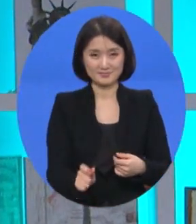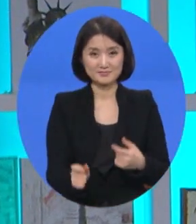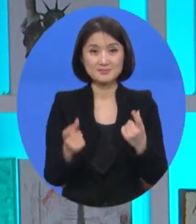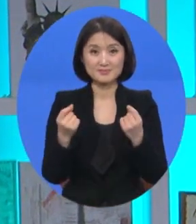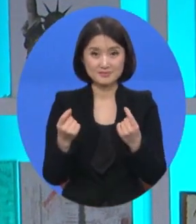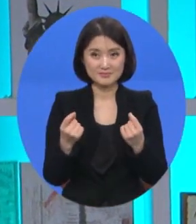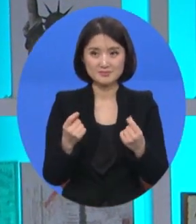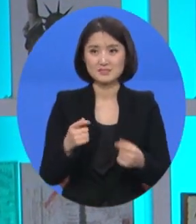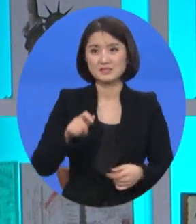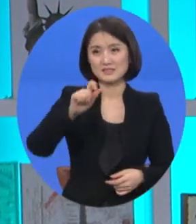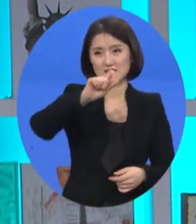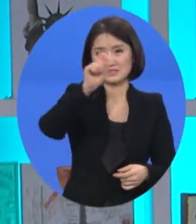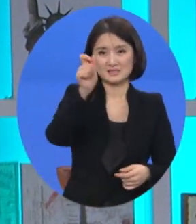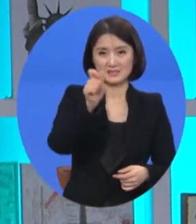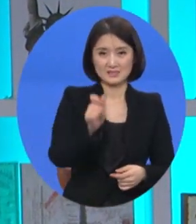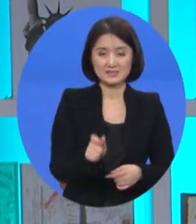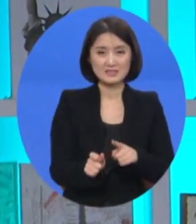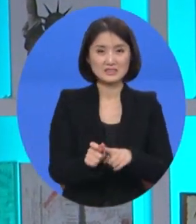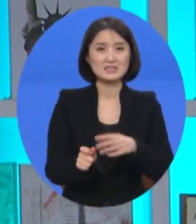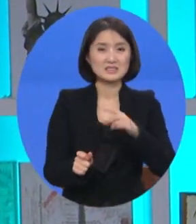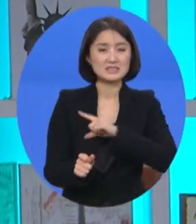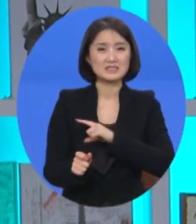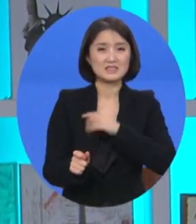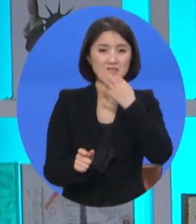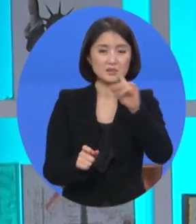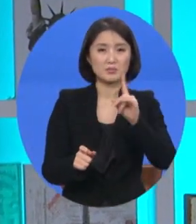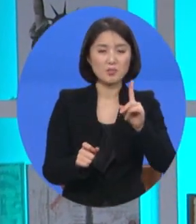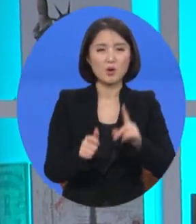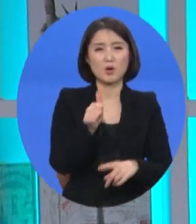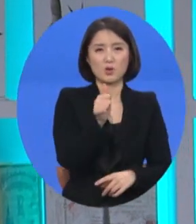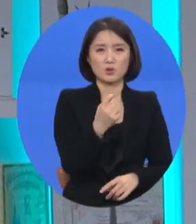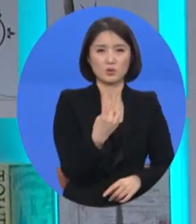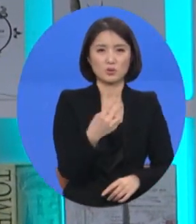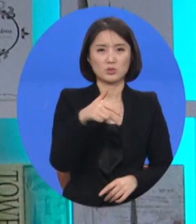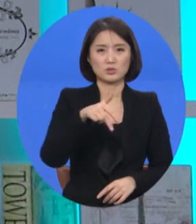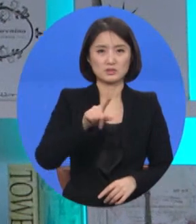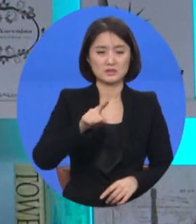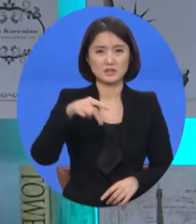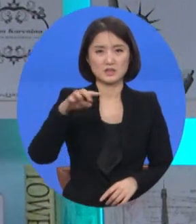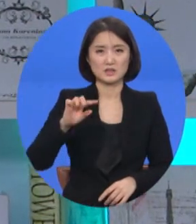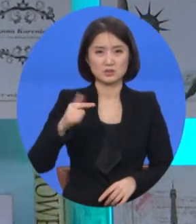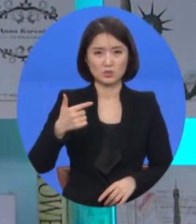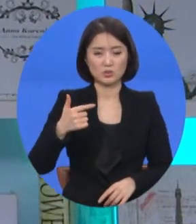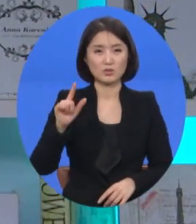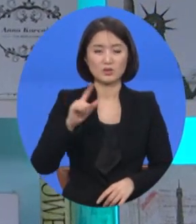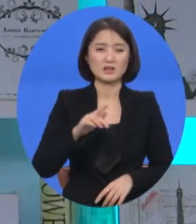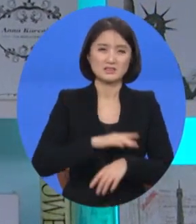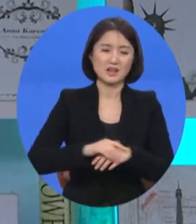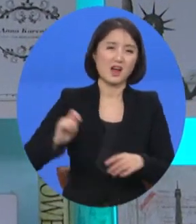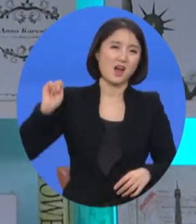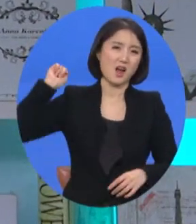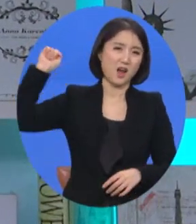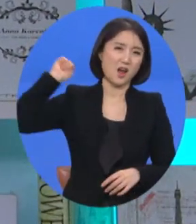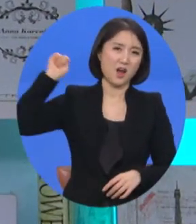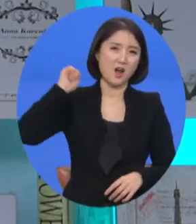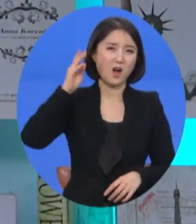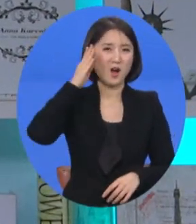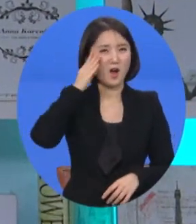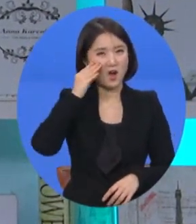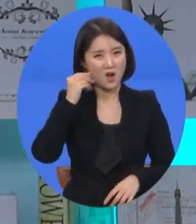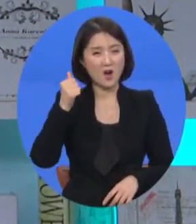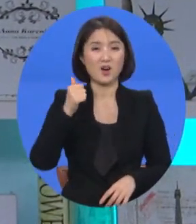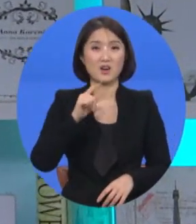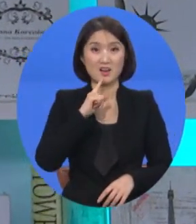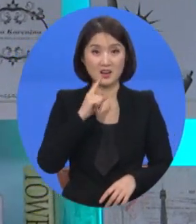부르냐 하면은 뭐라고 부르죠 효자손 이라고 그렇죠 왜 효자손 이냐 이자 끌 거 주니까 아 자식이 긁어주는 것